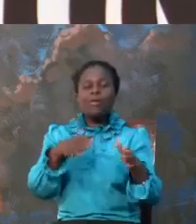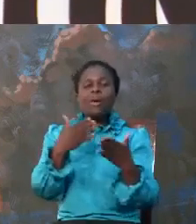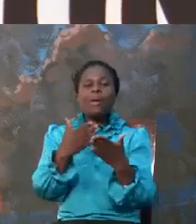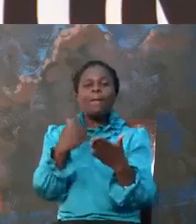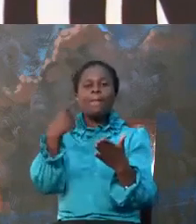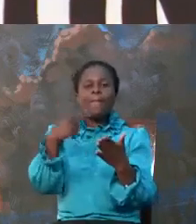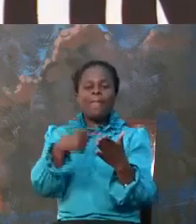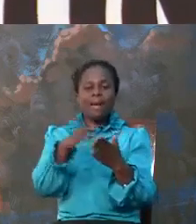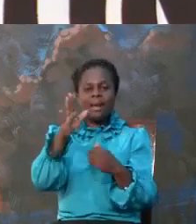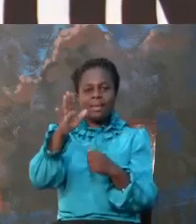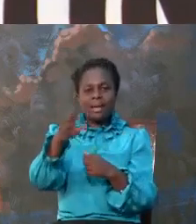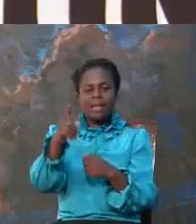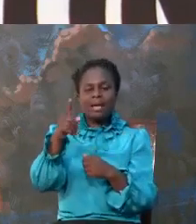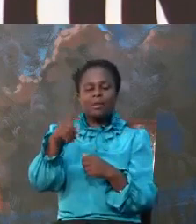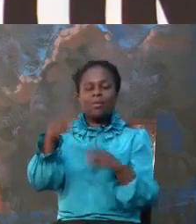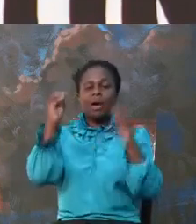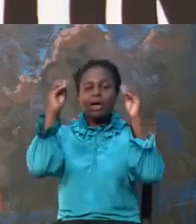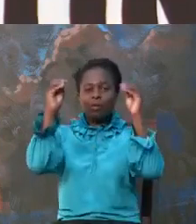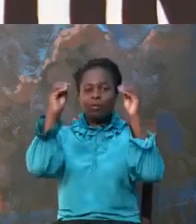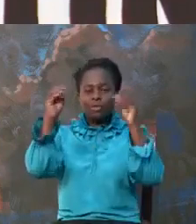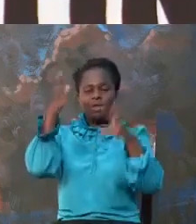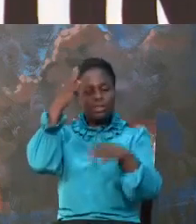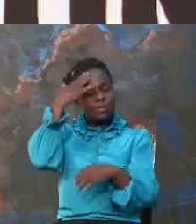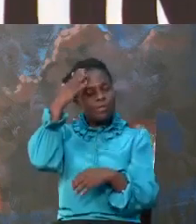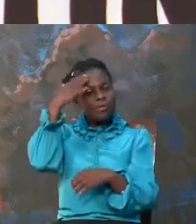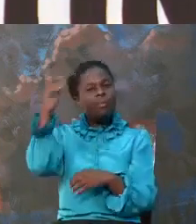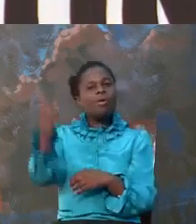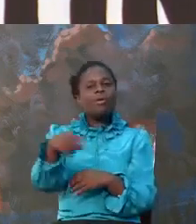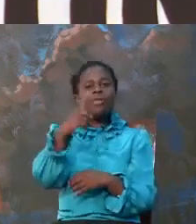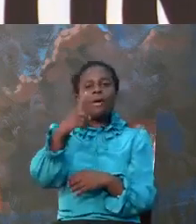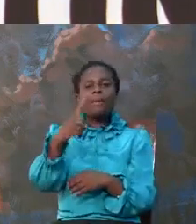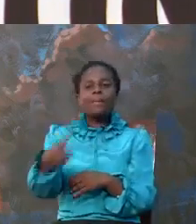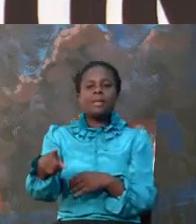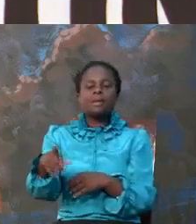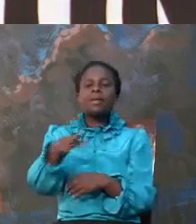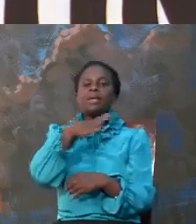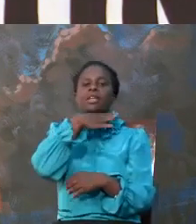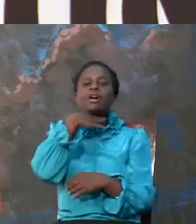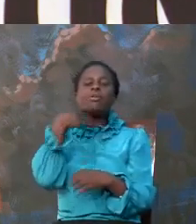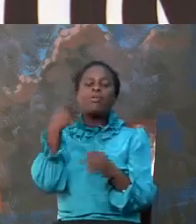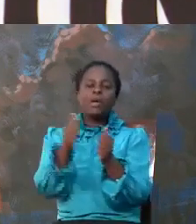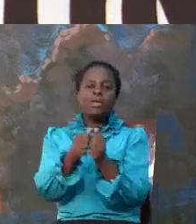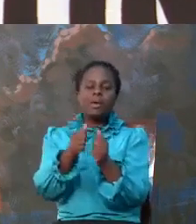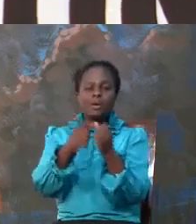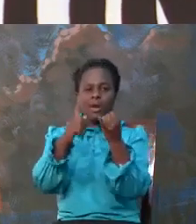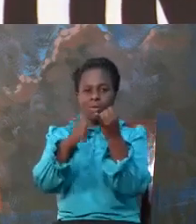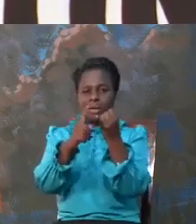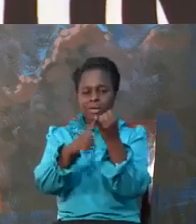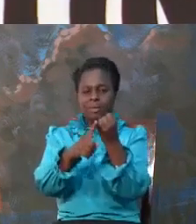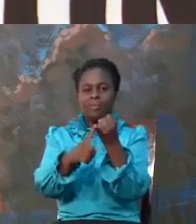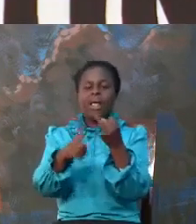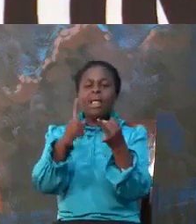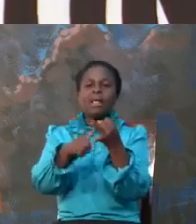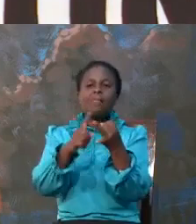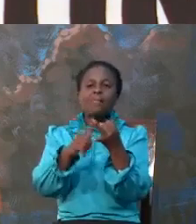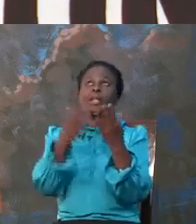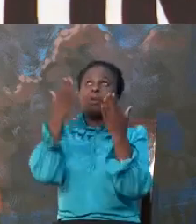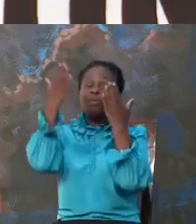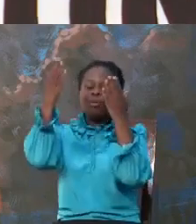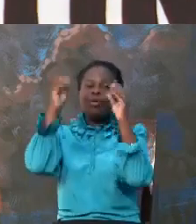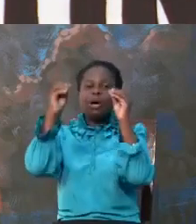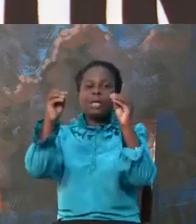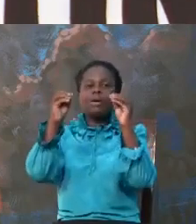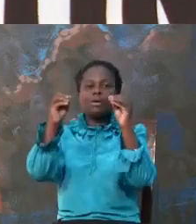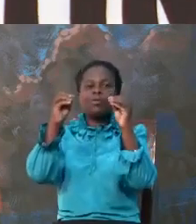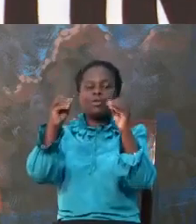kwamba alikuwa anawafundisha wajue dhambi inaua, jambo la kwanza. Na pili, Mungu alikuwa anawafundisha